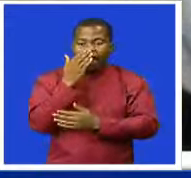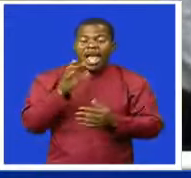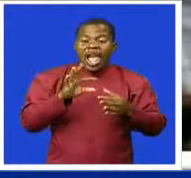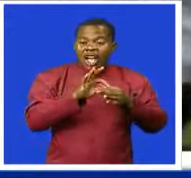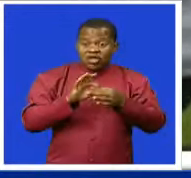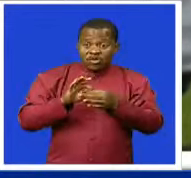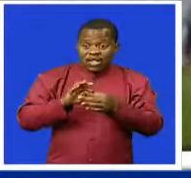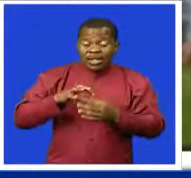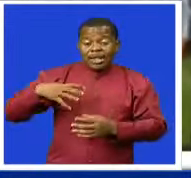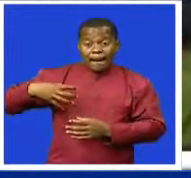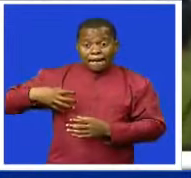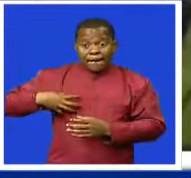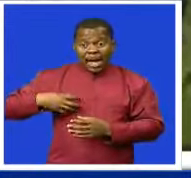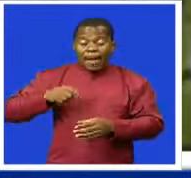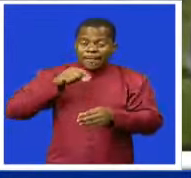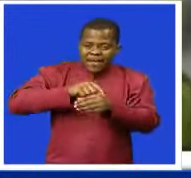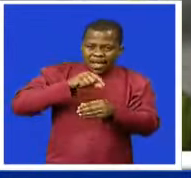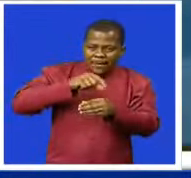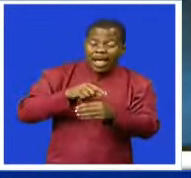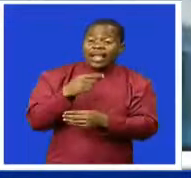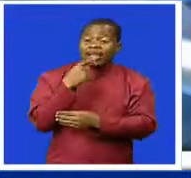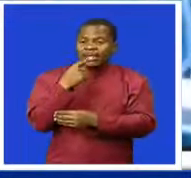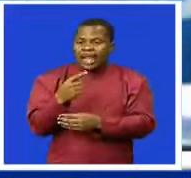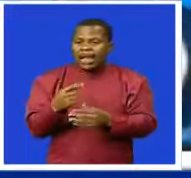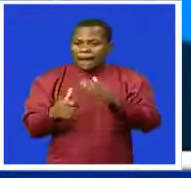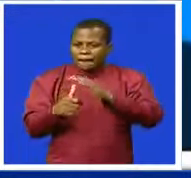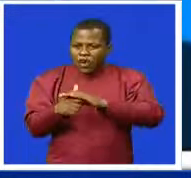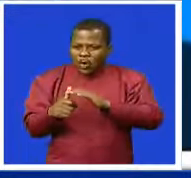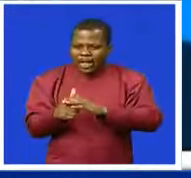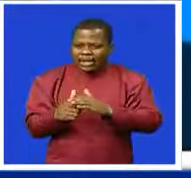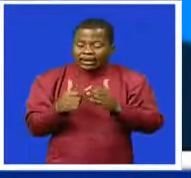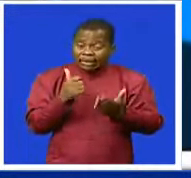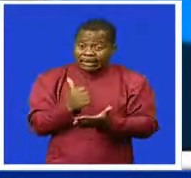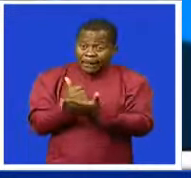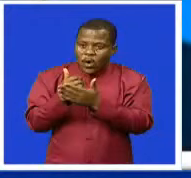ithi kumcoka kwesekela bonke bantfu labanamdlavuza.